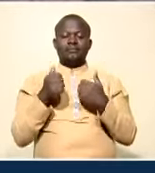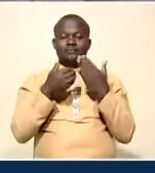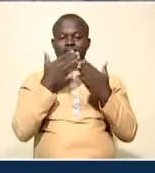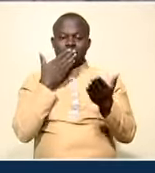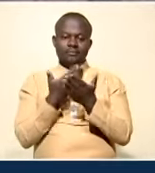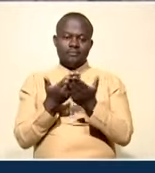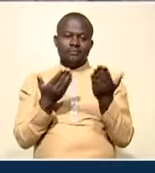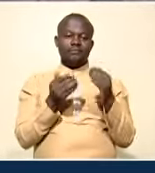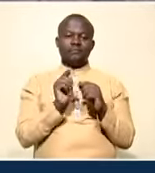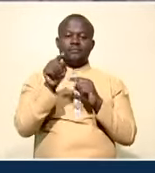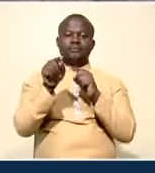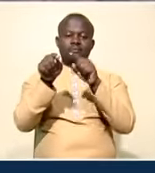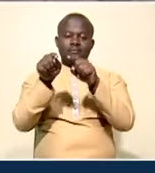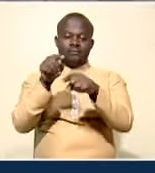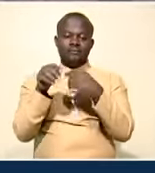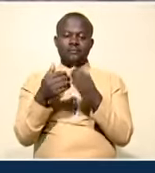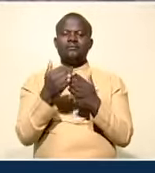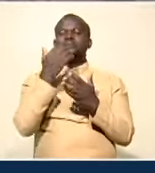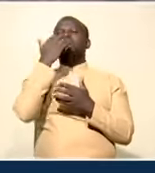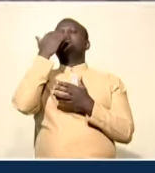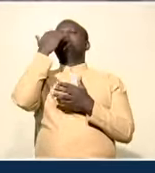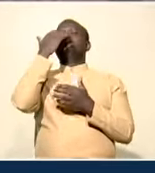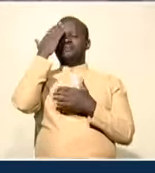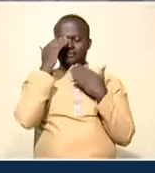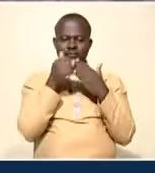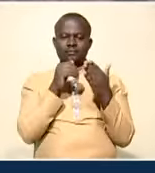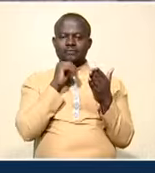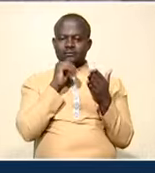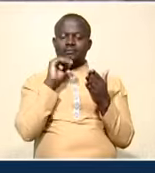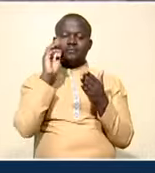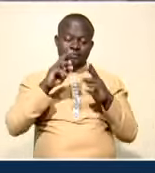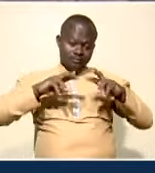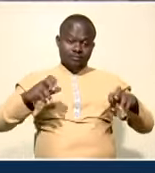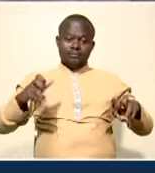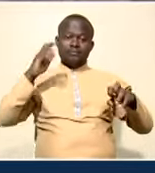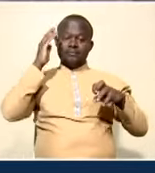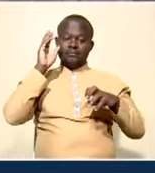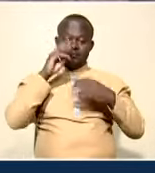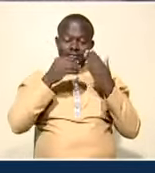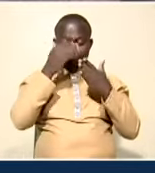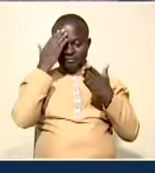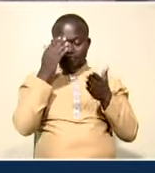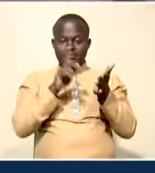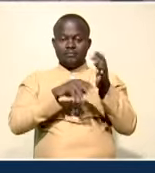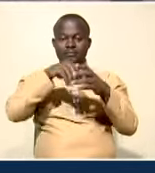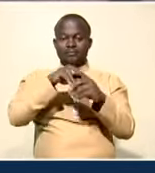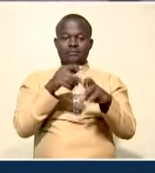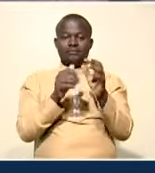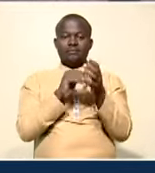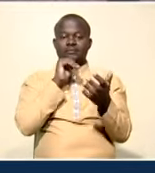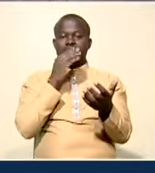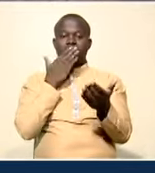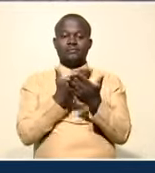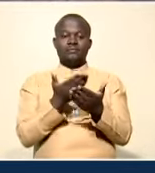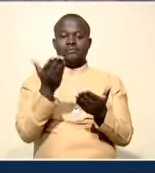byiza kugenda buri gihe kuhumeka iyo myuka kuko nayo tuzayipima nayo tuzareba ikirimo ariko kenshi nago ari ikintu